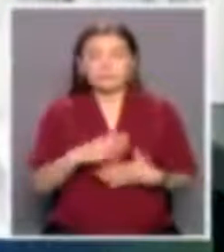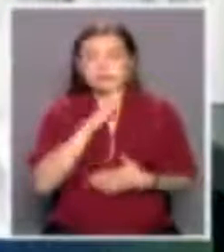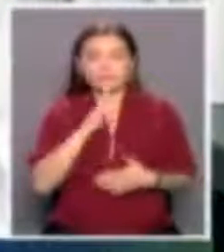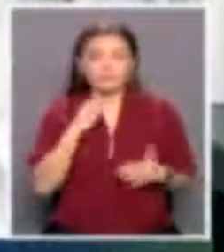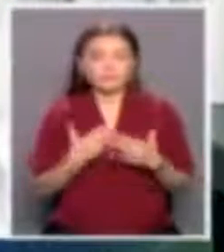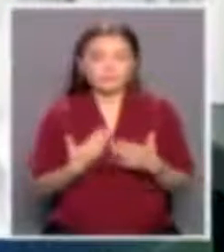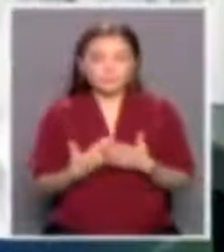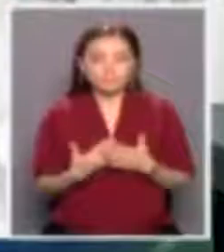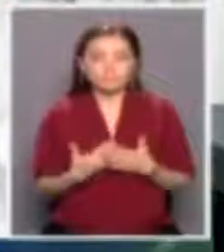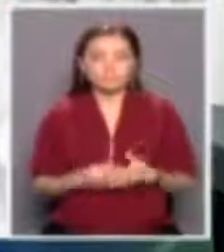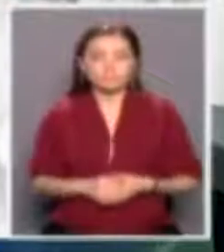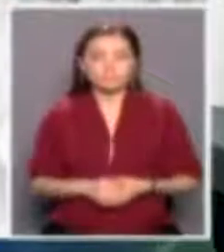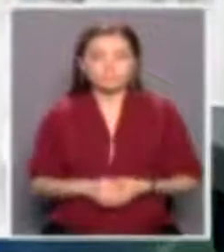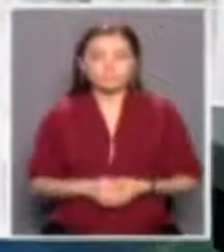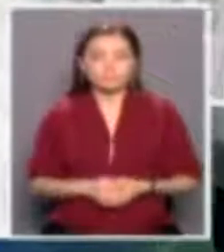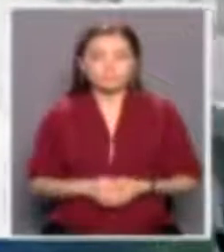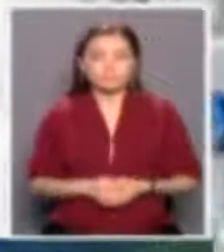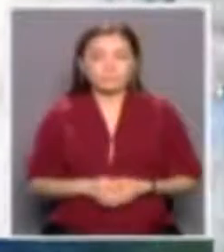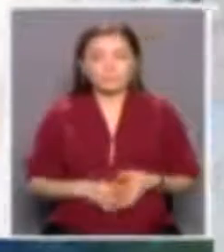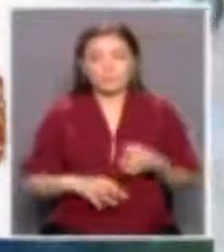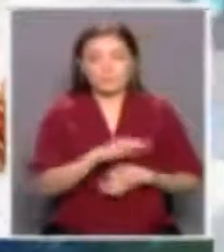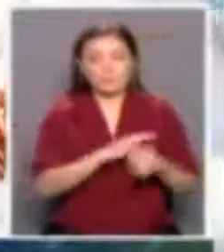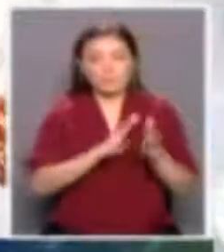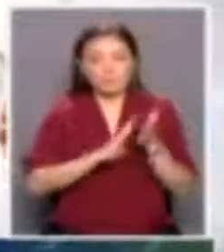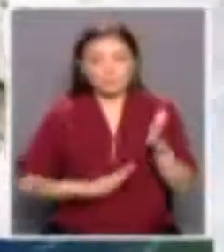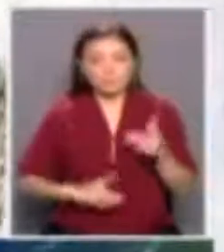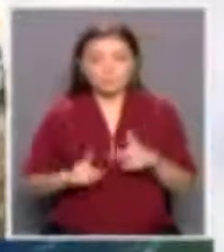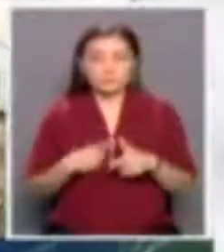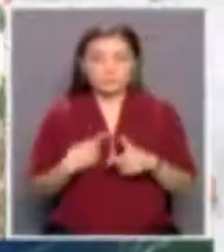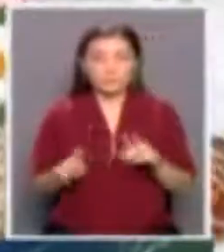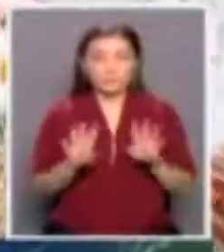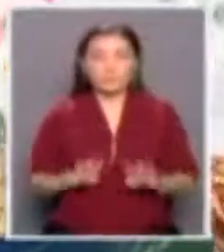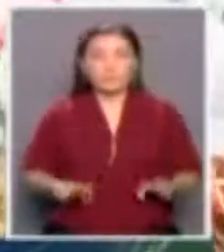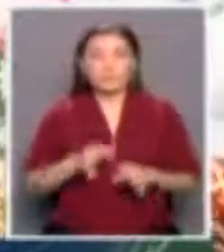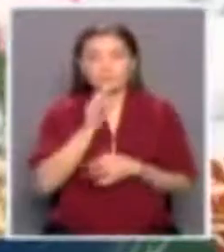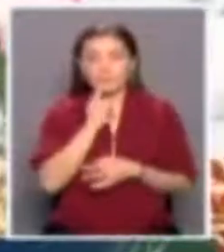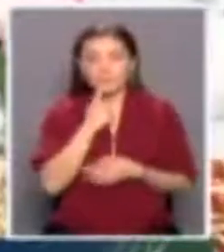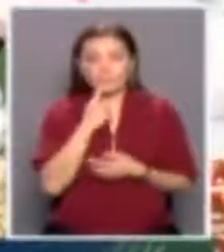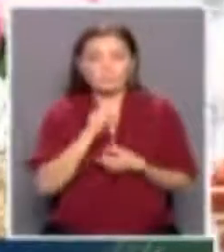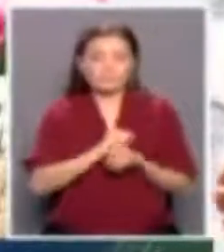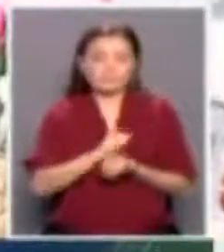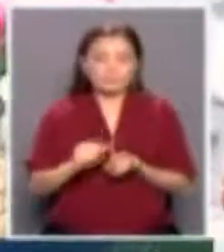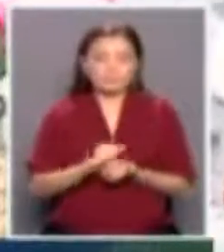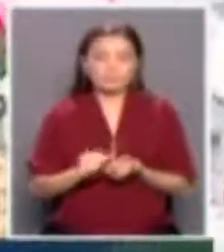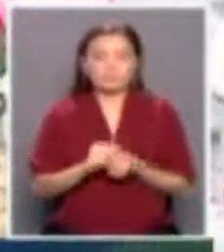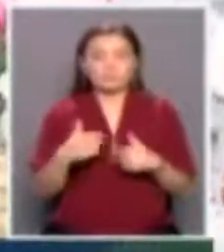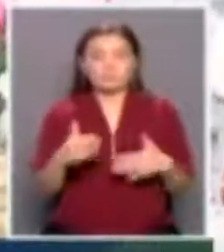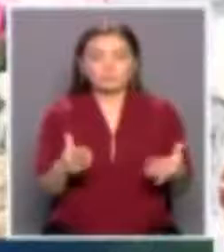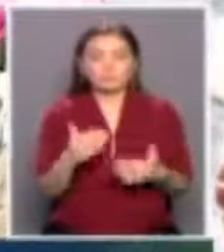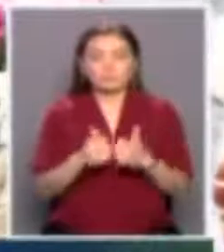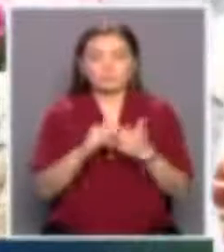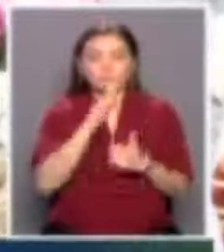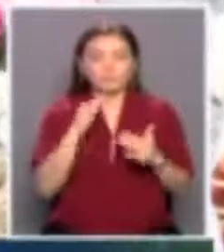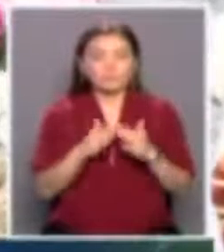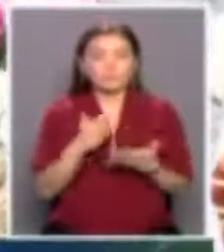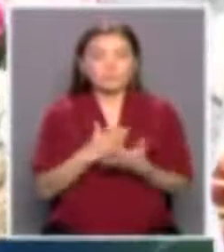адамның үйінде мынандай жатқан пердеден қалдықтары, болмаса мынандай кәмпиттер, тәтті кәмпиттер әрбір әйел